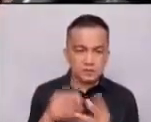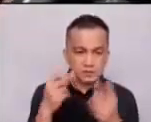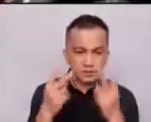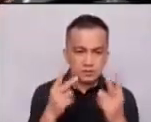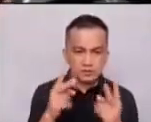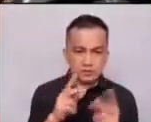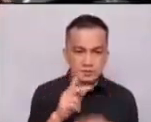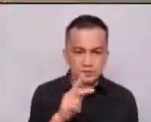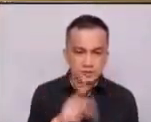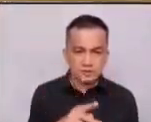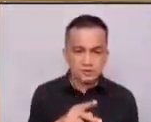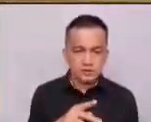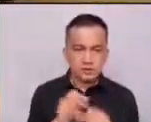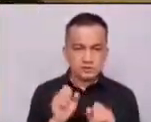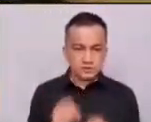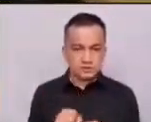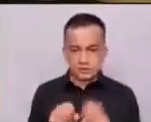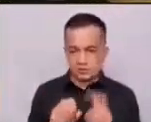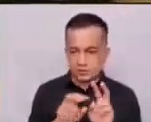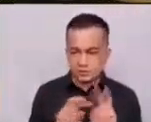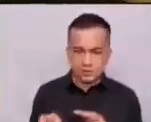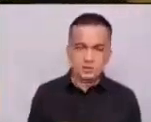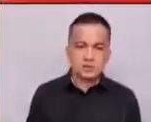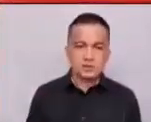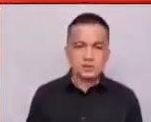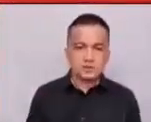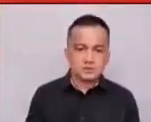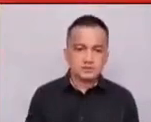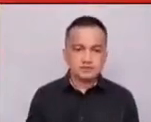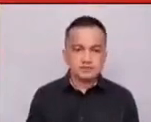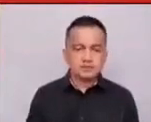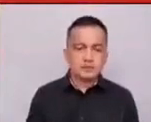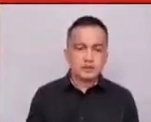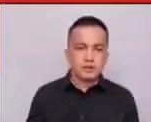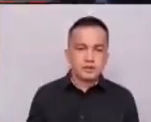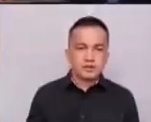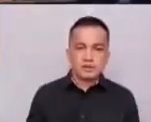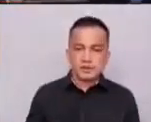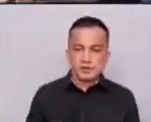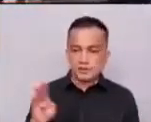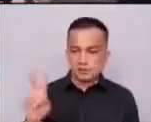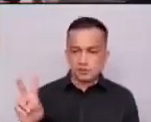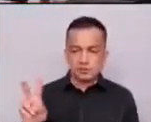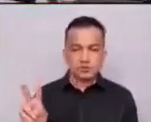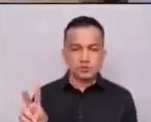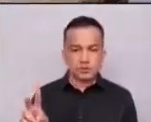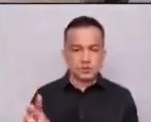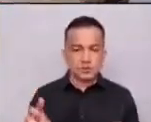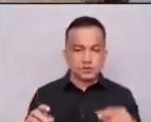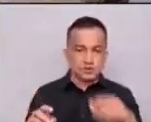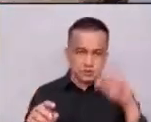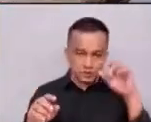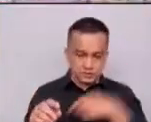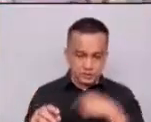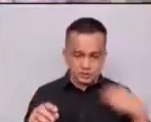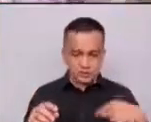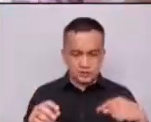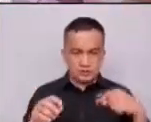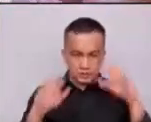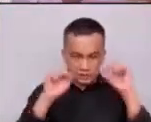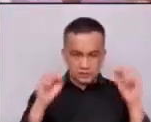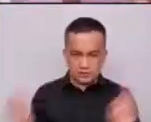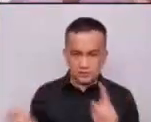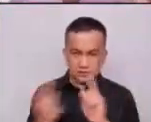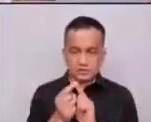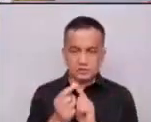titintigan namin ang Pilipinas. Una na rin nagkaharap sina Pangulong Marcos at Chinese President Xi Jinping sa Bangkok, Thailand sa sidelines ng